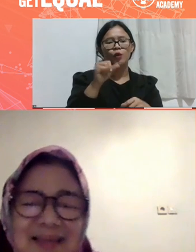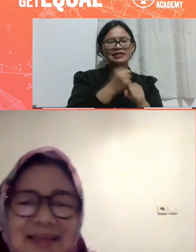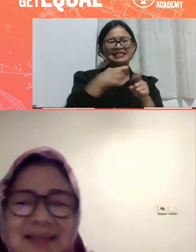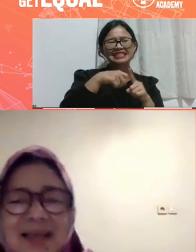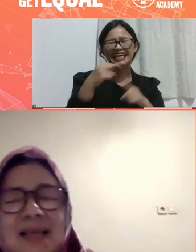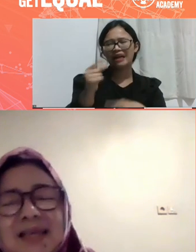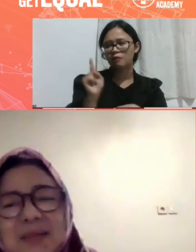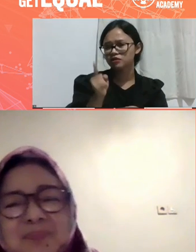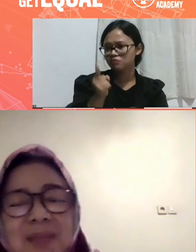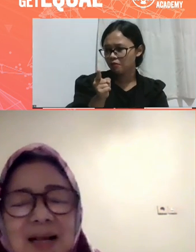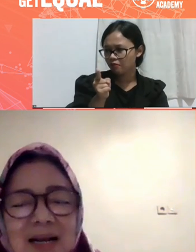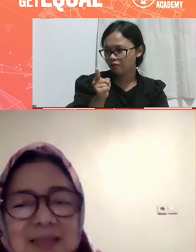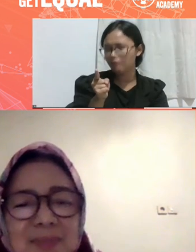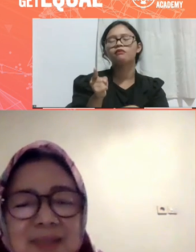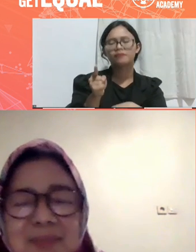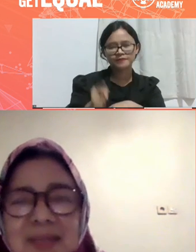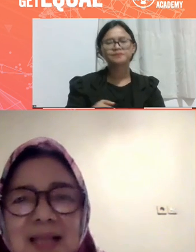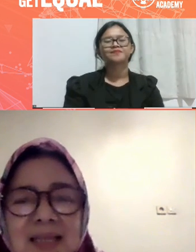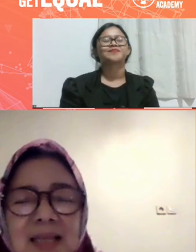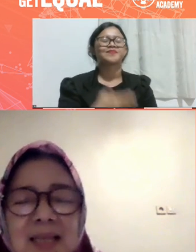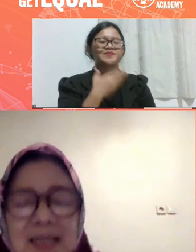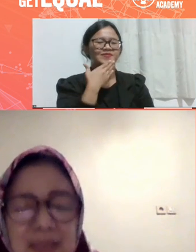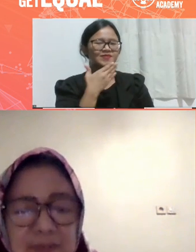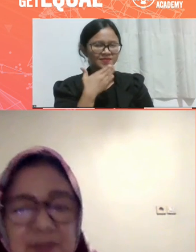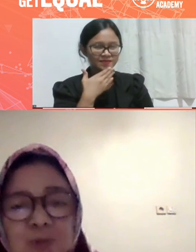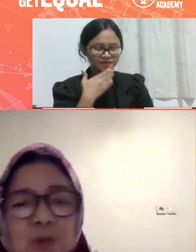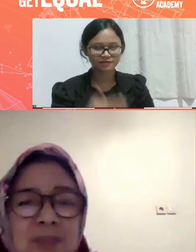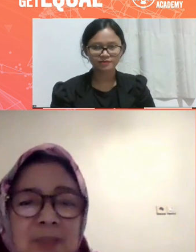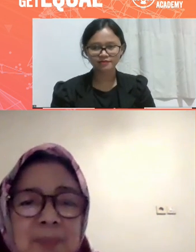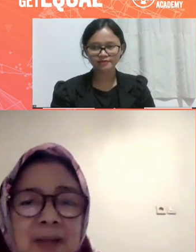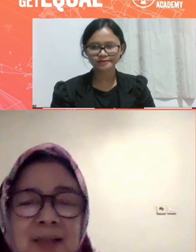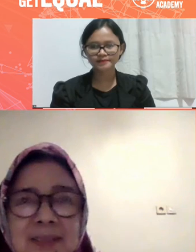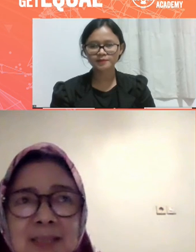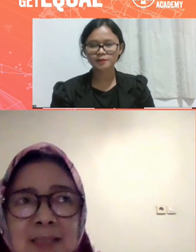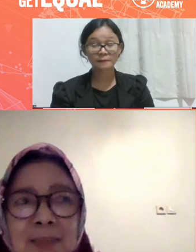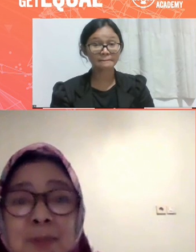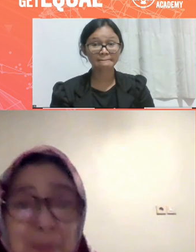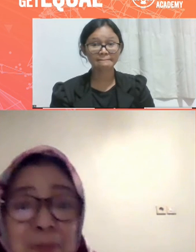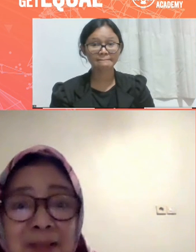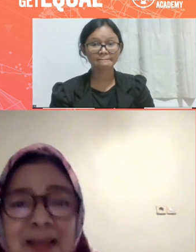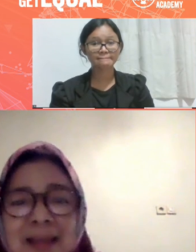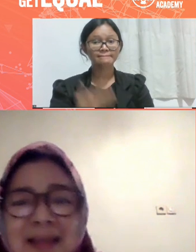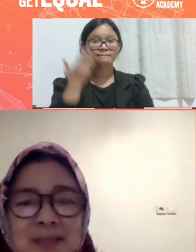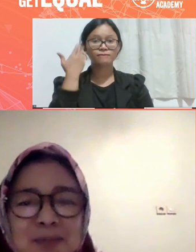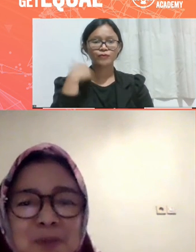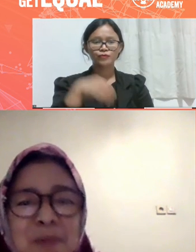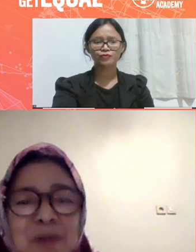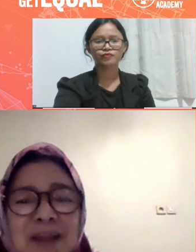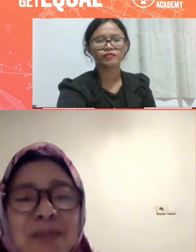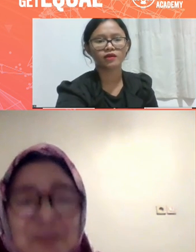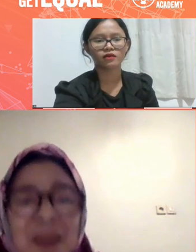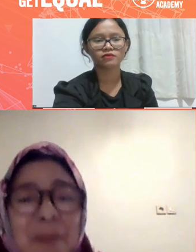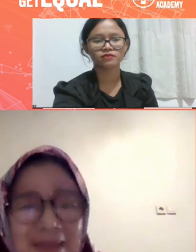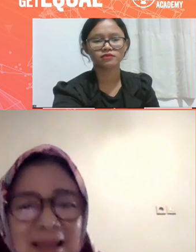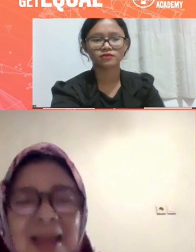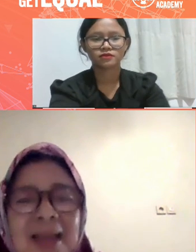Mariam. Ya, ya. Terima kasih Mbak Lia. Terkait tadi infrastruktur, tetap sejak zaman Pak Rudiantara ya, kita sudah membangun yang